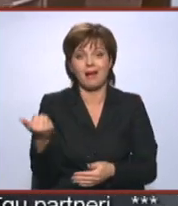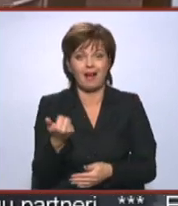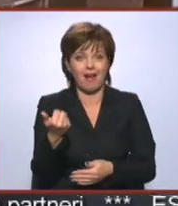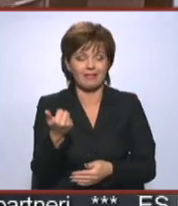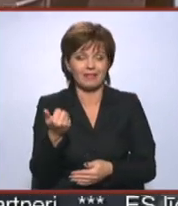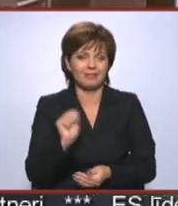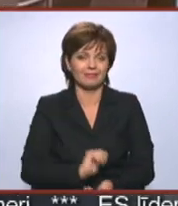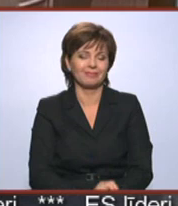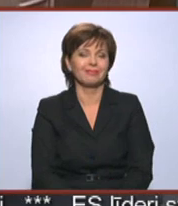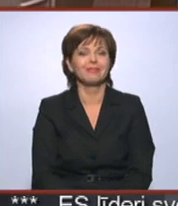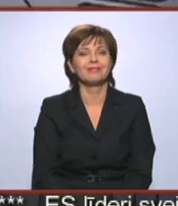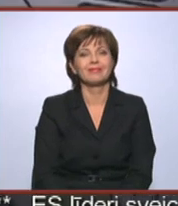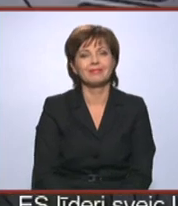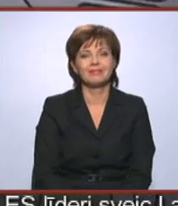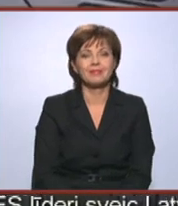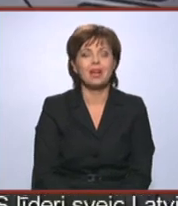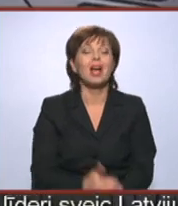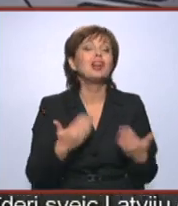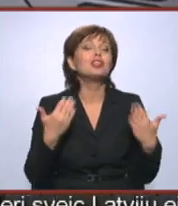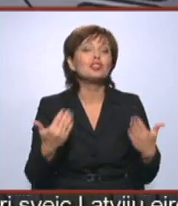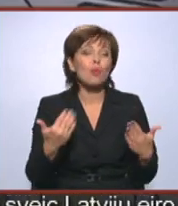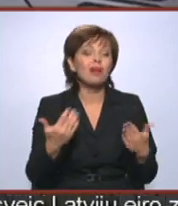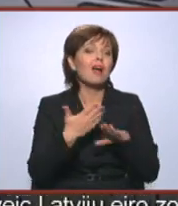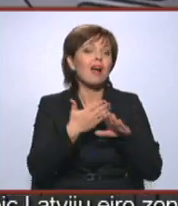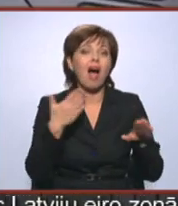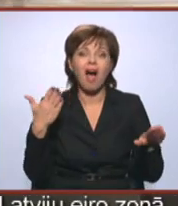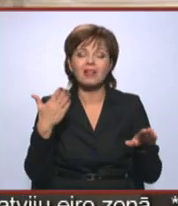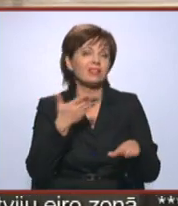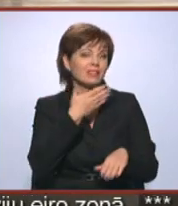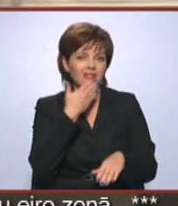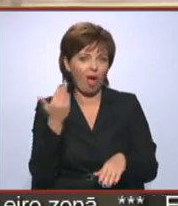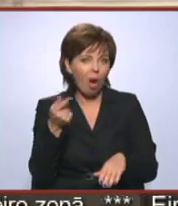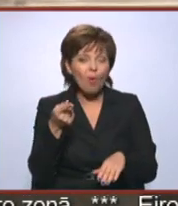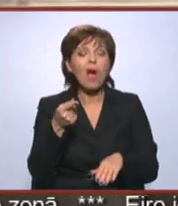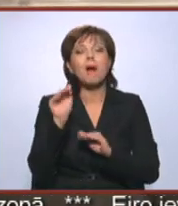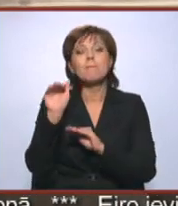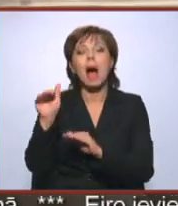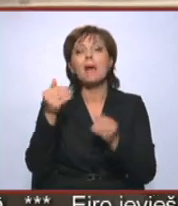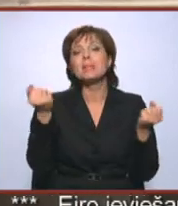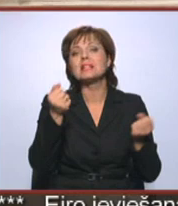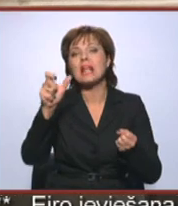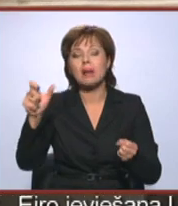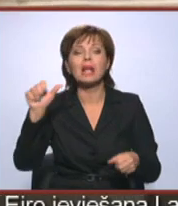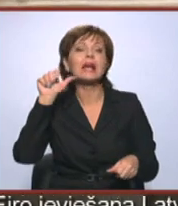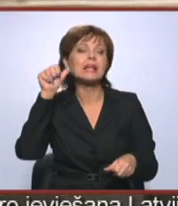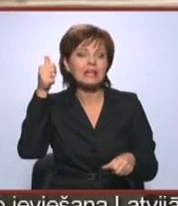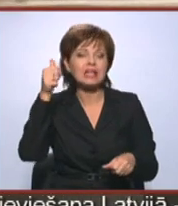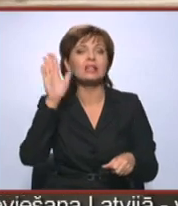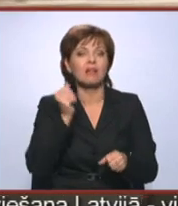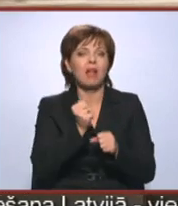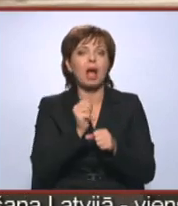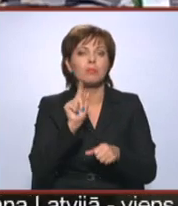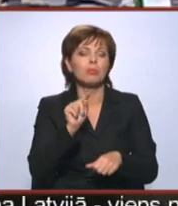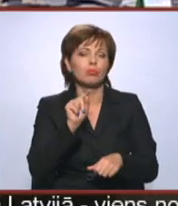Veselā novagodņa. Šodien gan garas rindas neveidojas. Bankas darbinieki prognozē, ka arī darba varētu būt